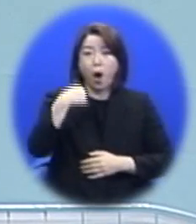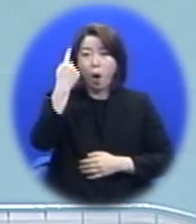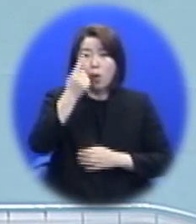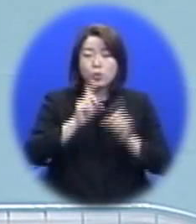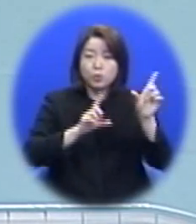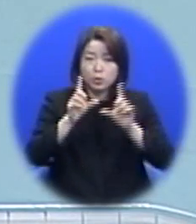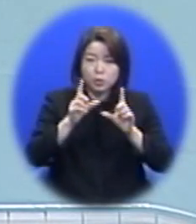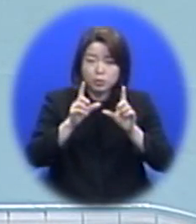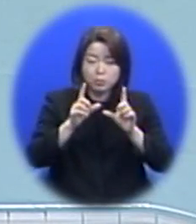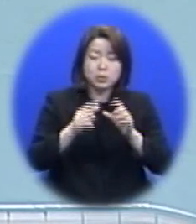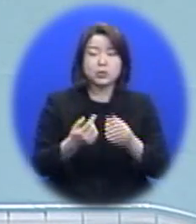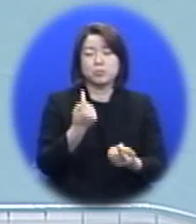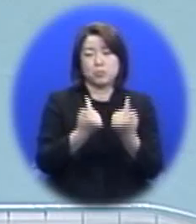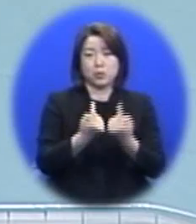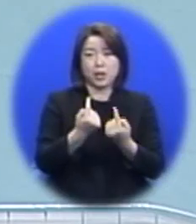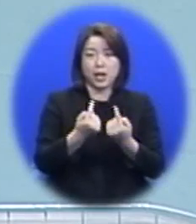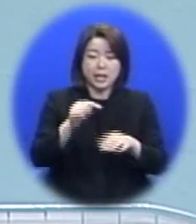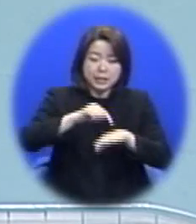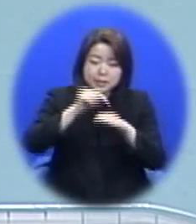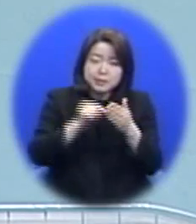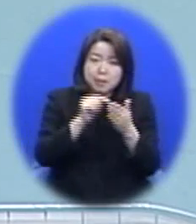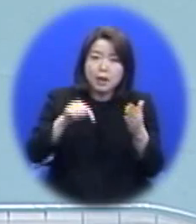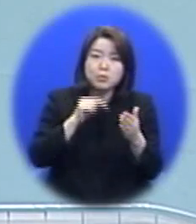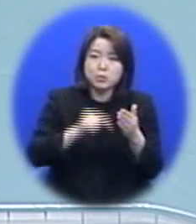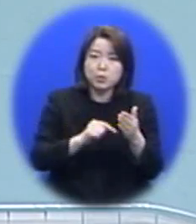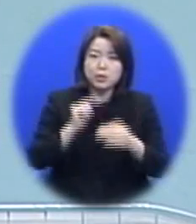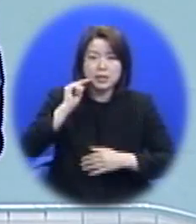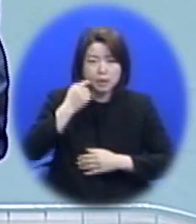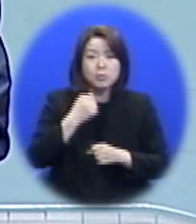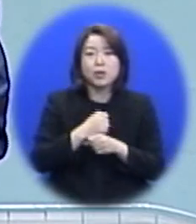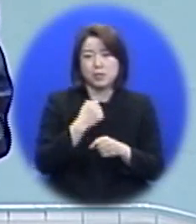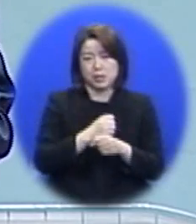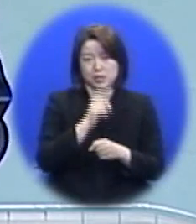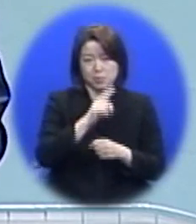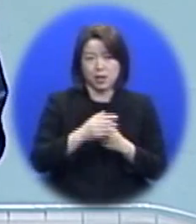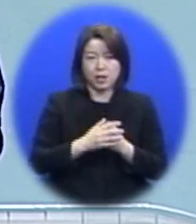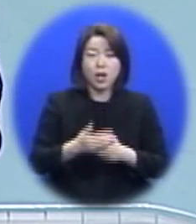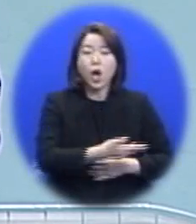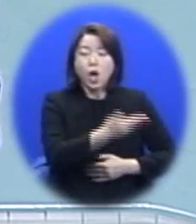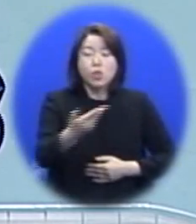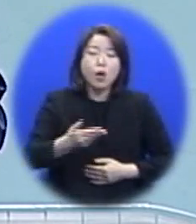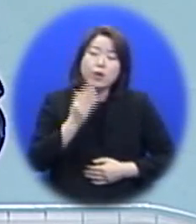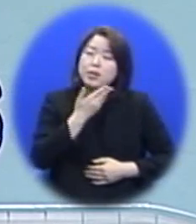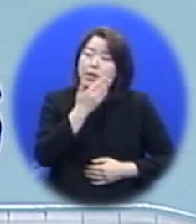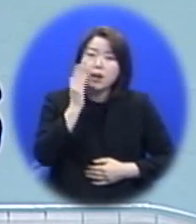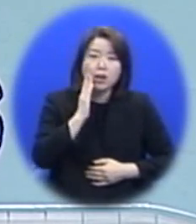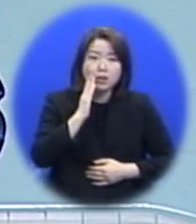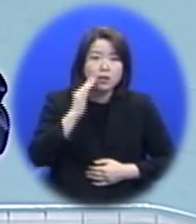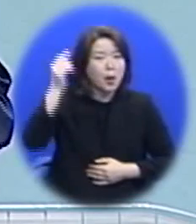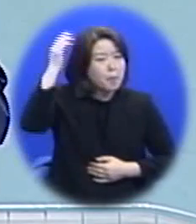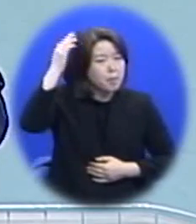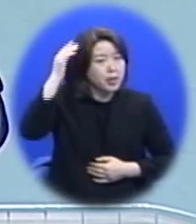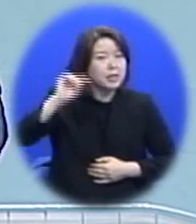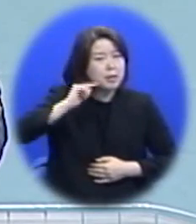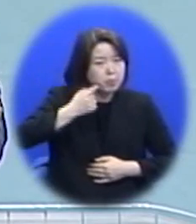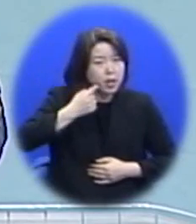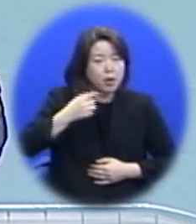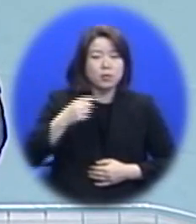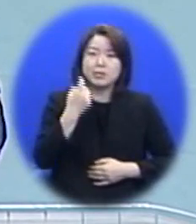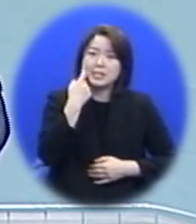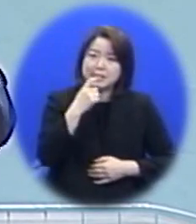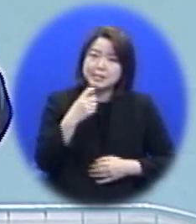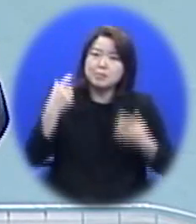마음을 단장하라고 권합니다. 3절에 너희 단장은 머리를 꾸미고 금을 차고 아름다운